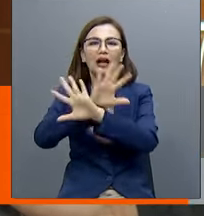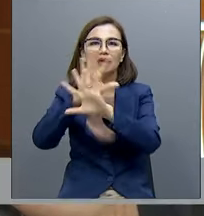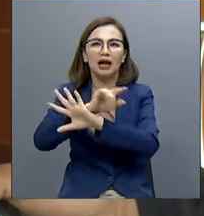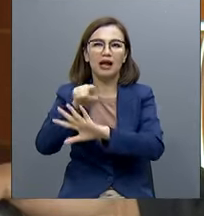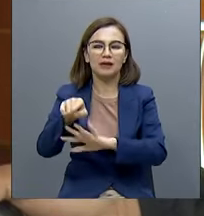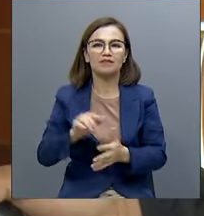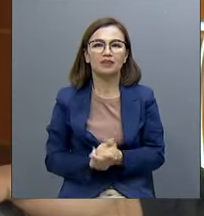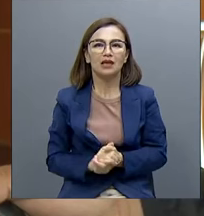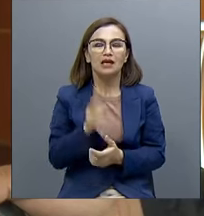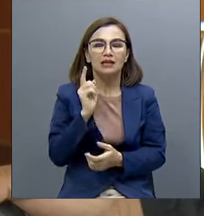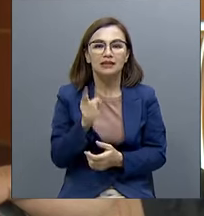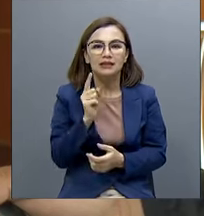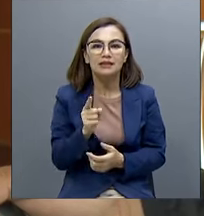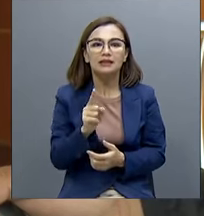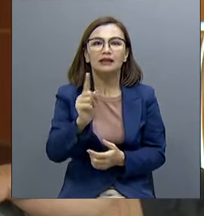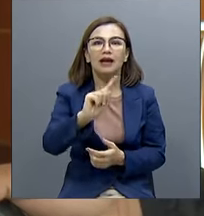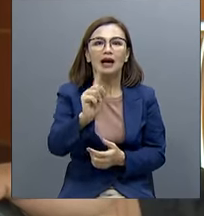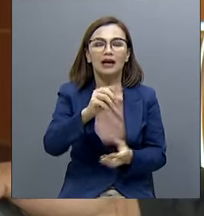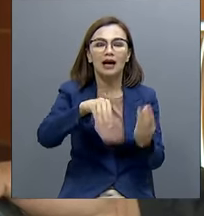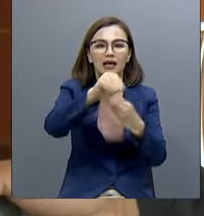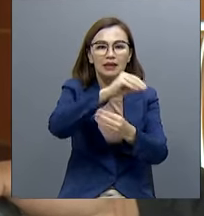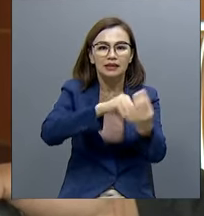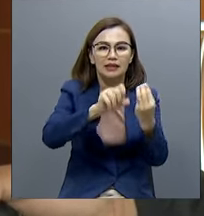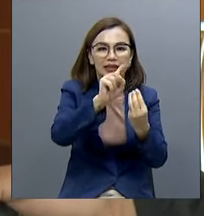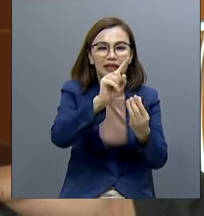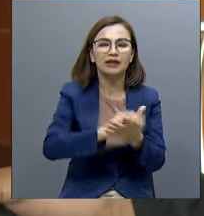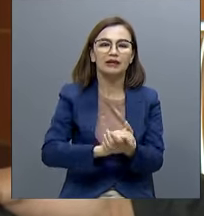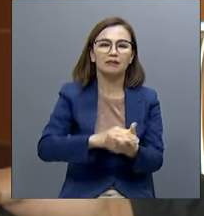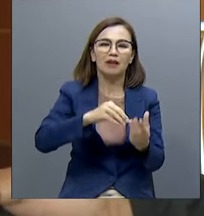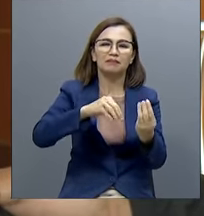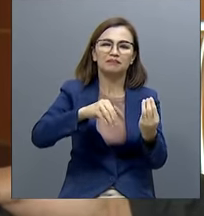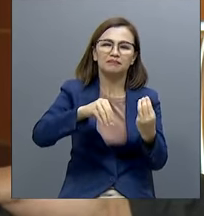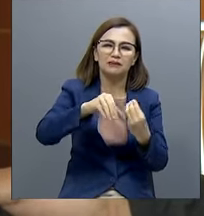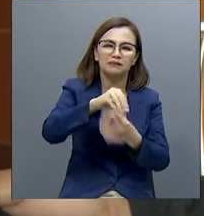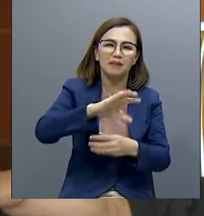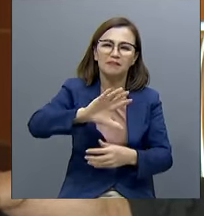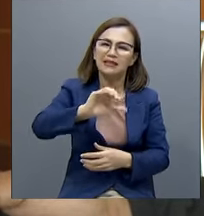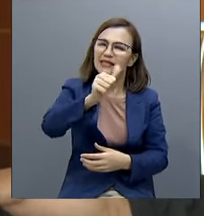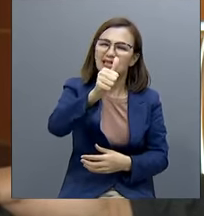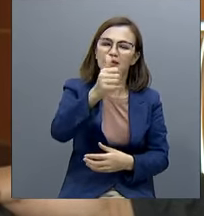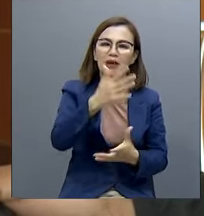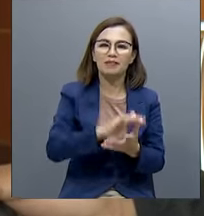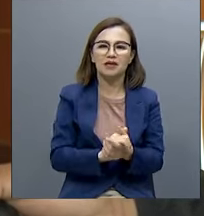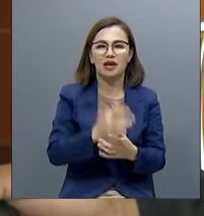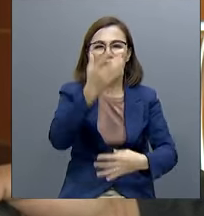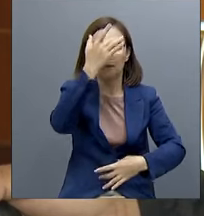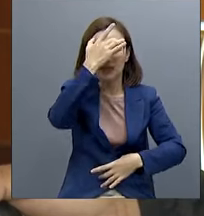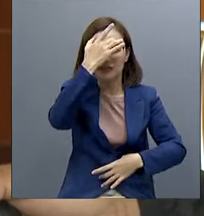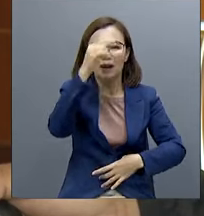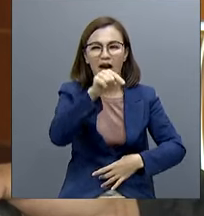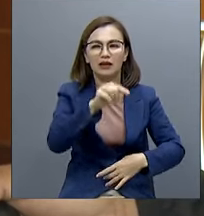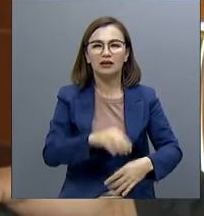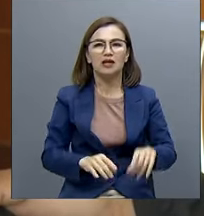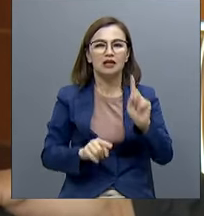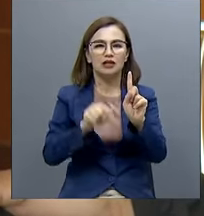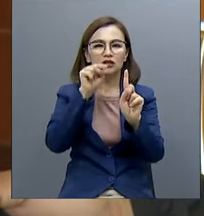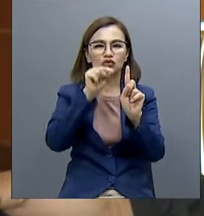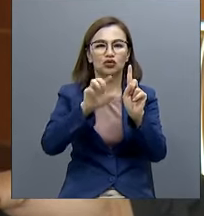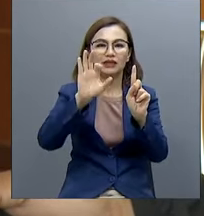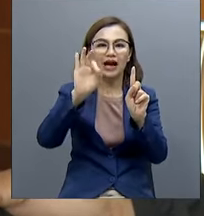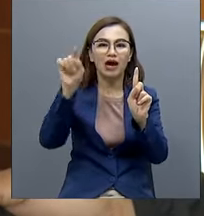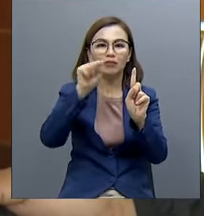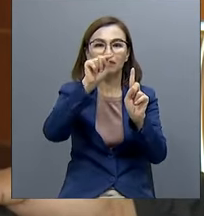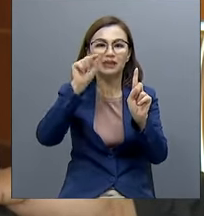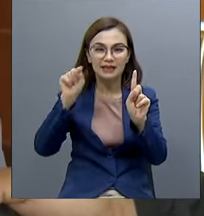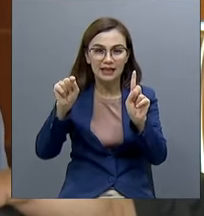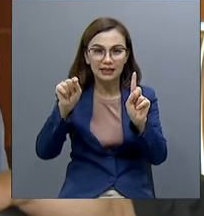แต่คราวนี้เอ่อเศรษฐกิจที่มันติดเตียงแบบนี้ติดหล่มแบบนี้เนี่ยแล้วมันโตต่ำ 1.9%แล้วถ้าคุณบอกว่า